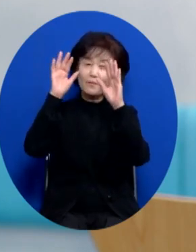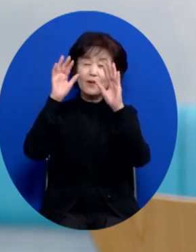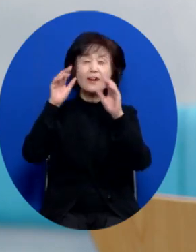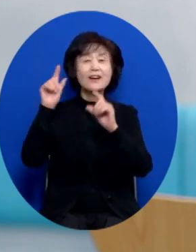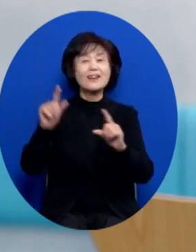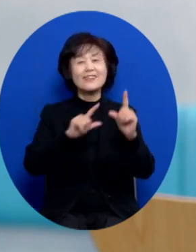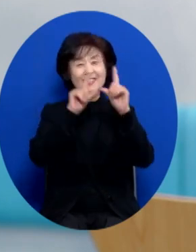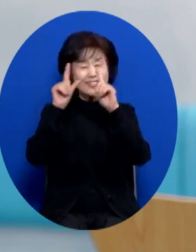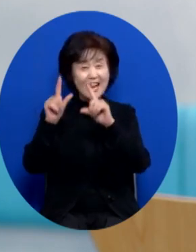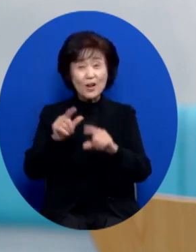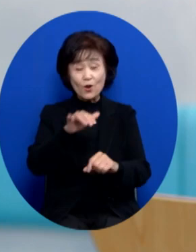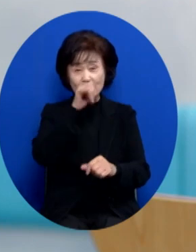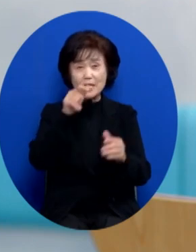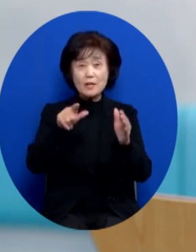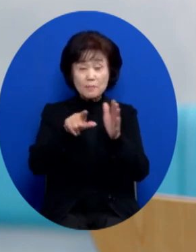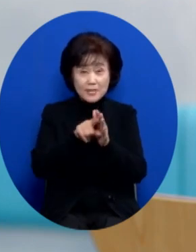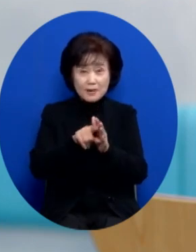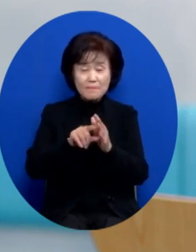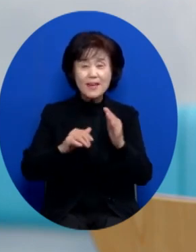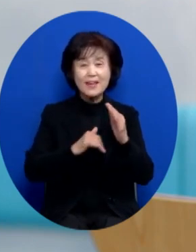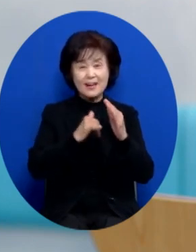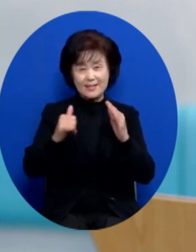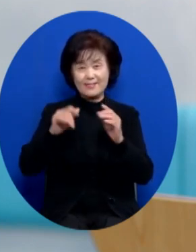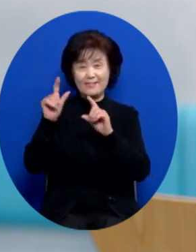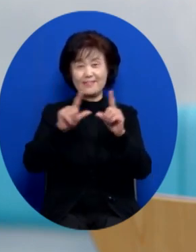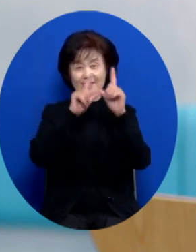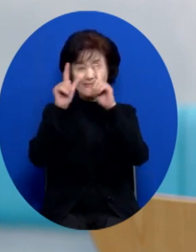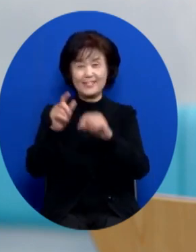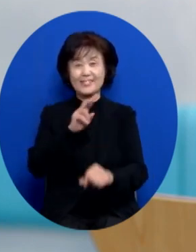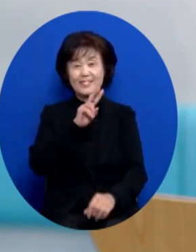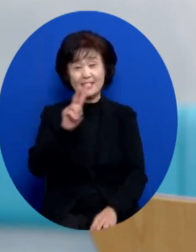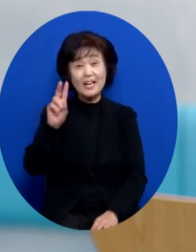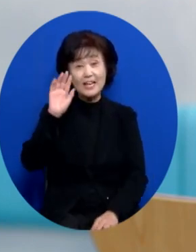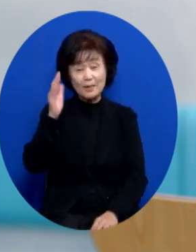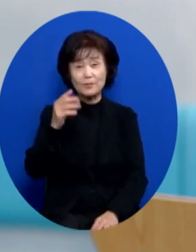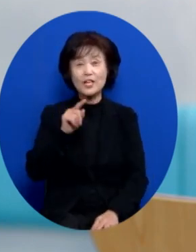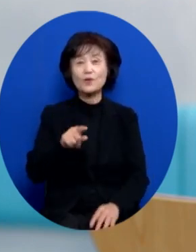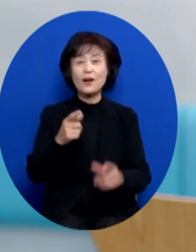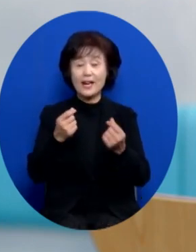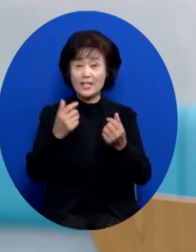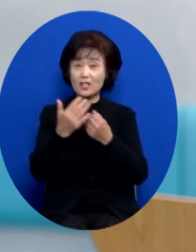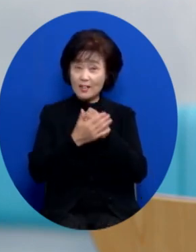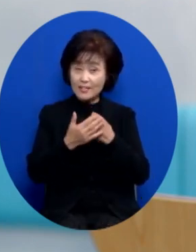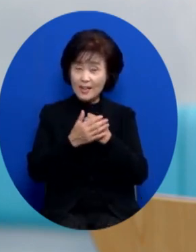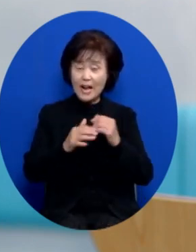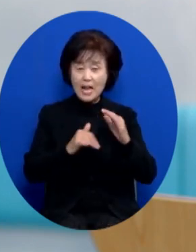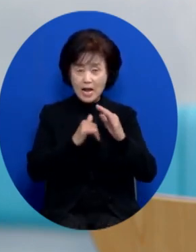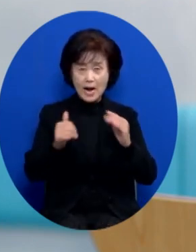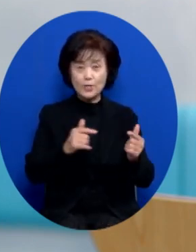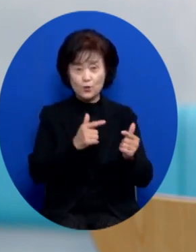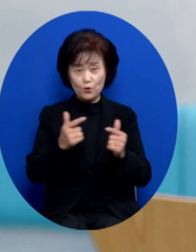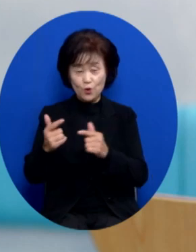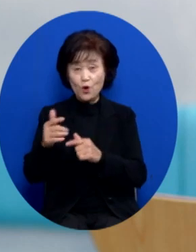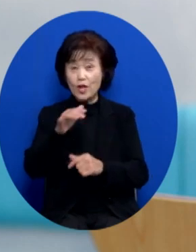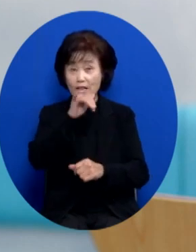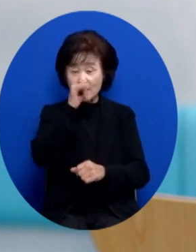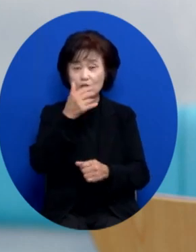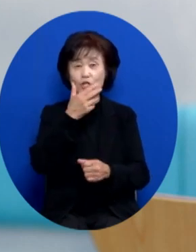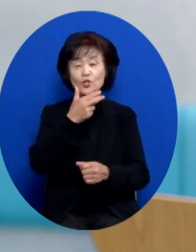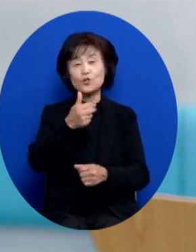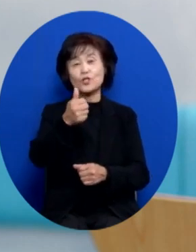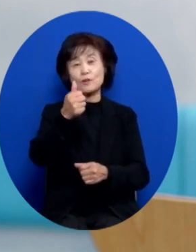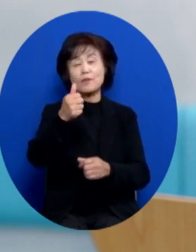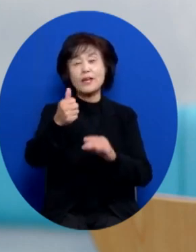살아내는 믿음의 가족으로 살아가야 합니다. 이런 은총이 우리 가족들에게 있기를 주님의